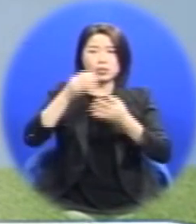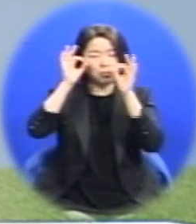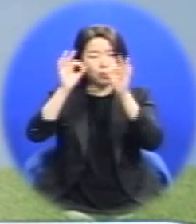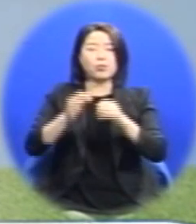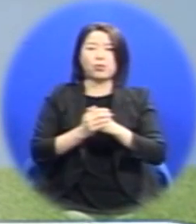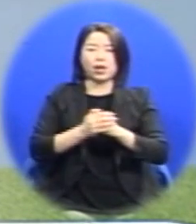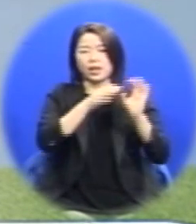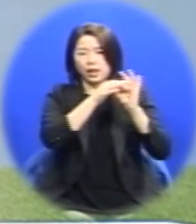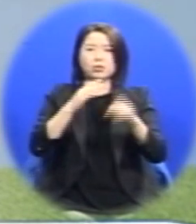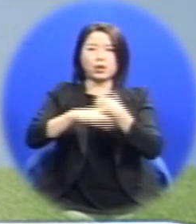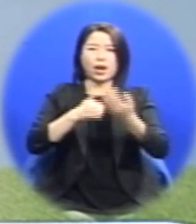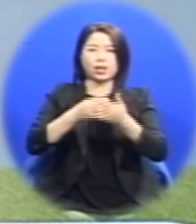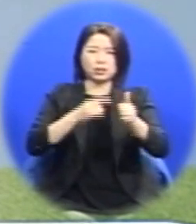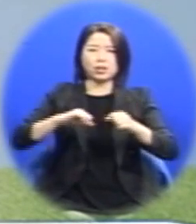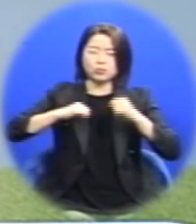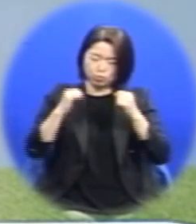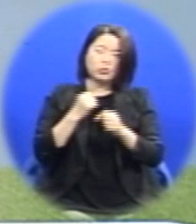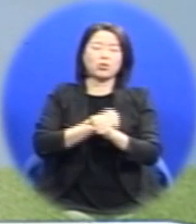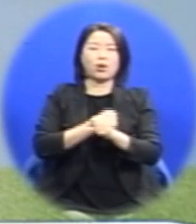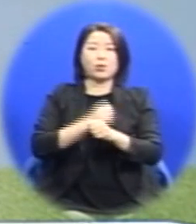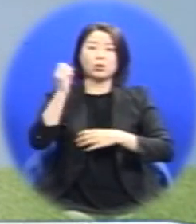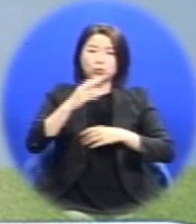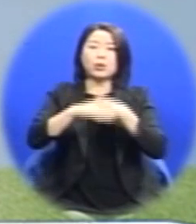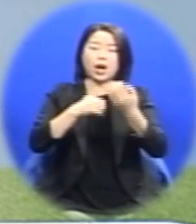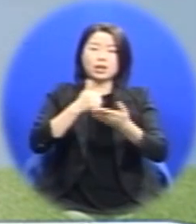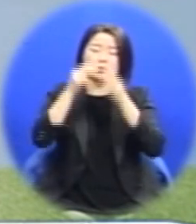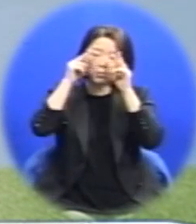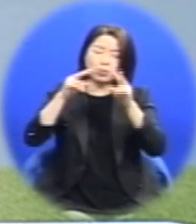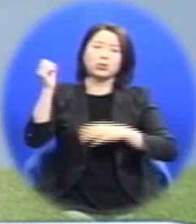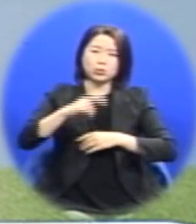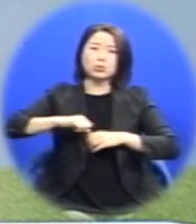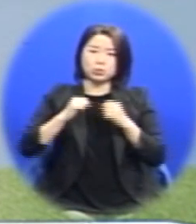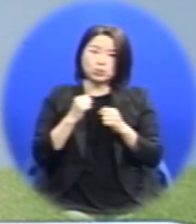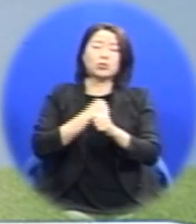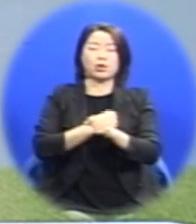계속 하나님께 순종하고, 또 하나님을 바라보고 또 순종하고 해보십시오.